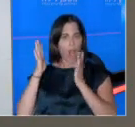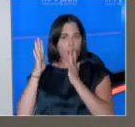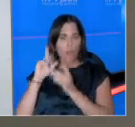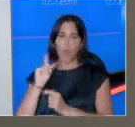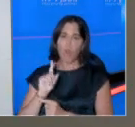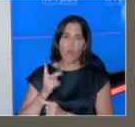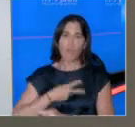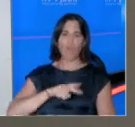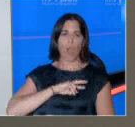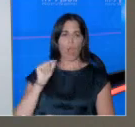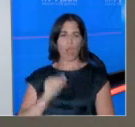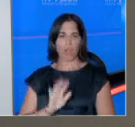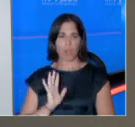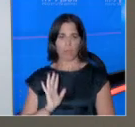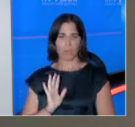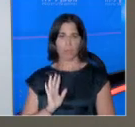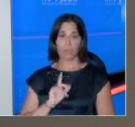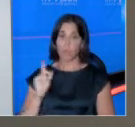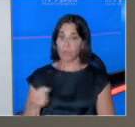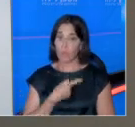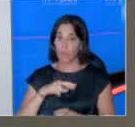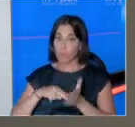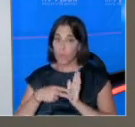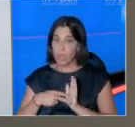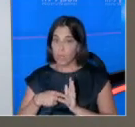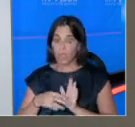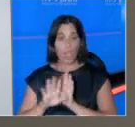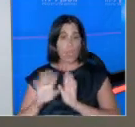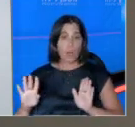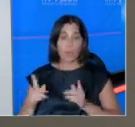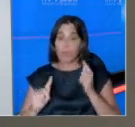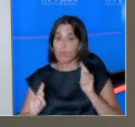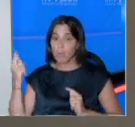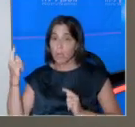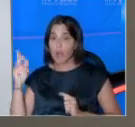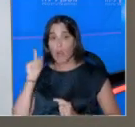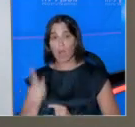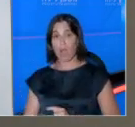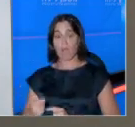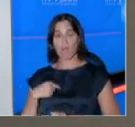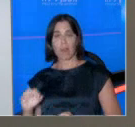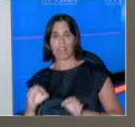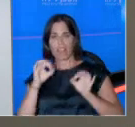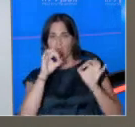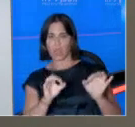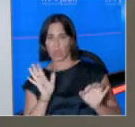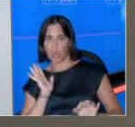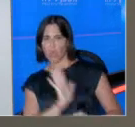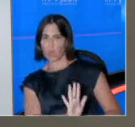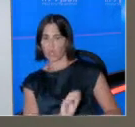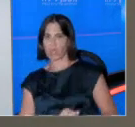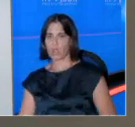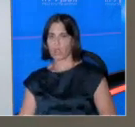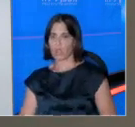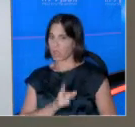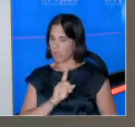את כל האחראים על כך. על כל הפוליטיקאים, בלי יוצא מן הכלל, ישנה החובה לדחות את הדבר הזה בפה מלא.